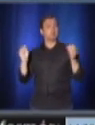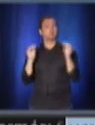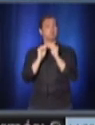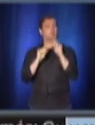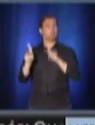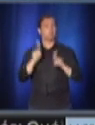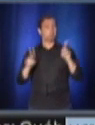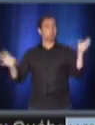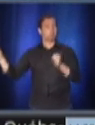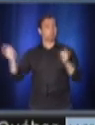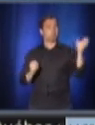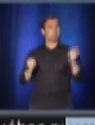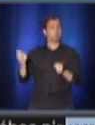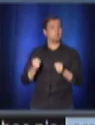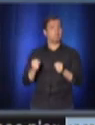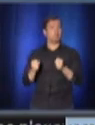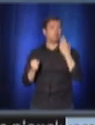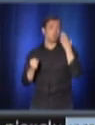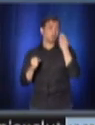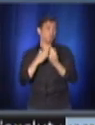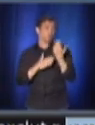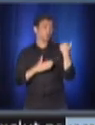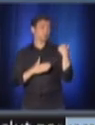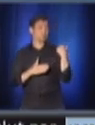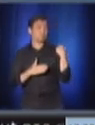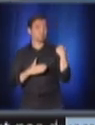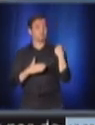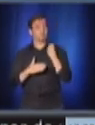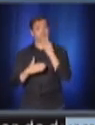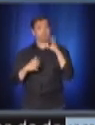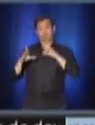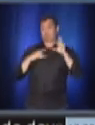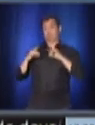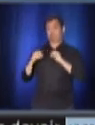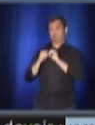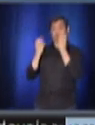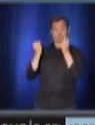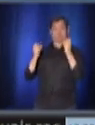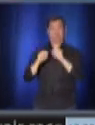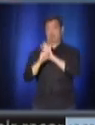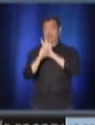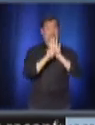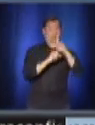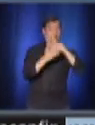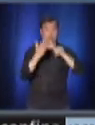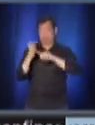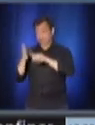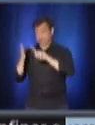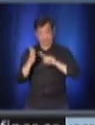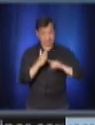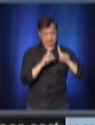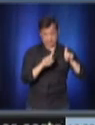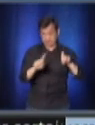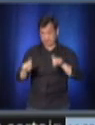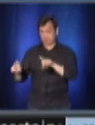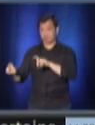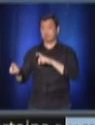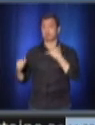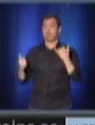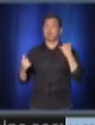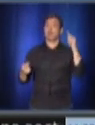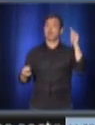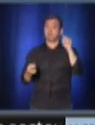on a connu bien des cas au printemps, plus que maintenant. Mais s'il y a des petites éclosions, ça